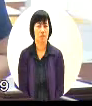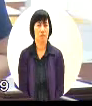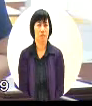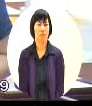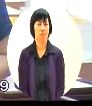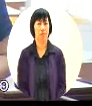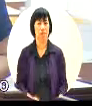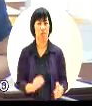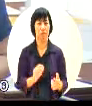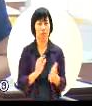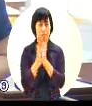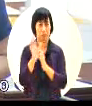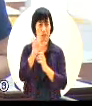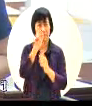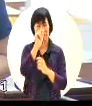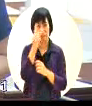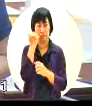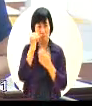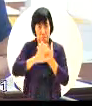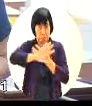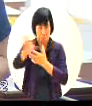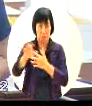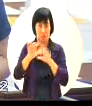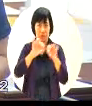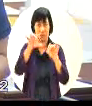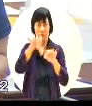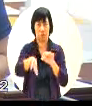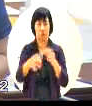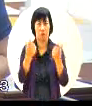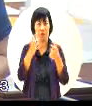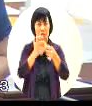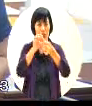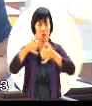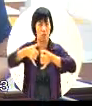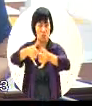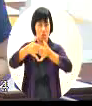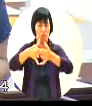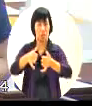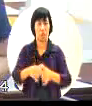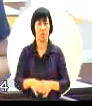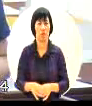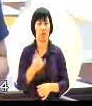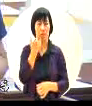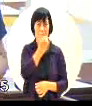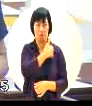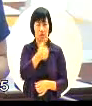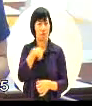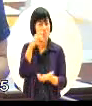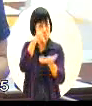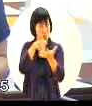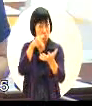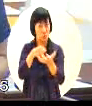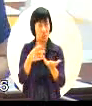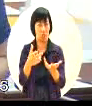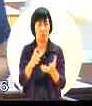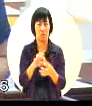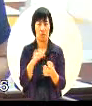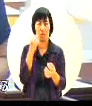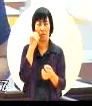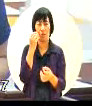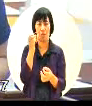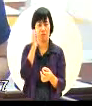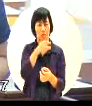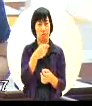要，尤其啦，别个所在吼，尤其进一条道路遐吼，要种要甲伊租土地啊，啊，讲所在迄个区附近要甲伊种，要